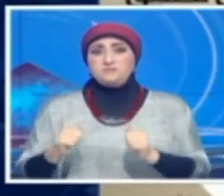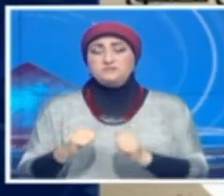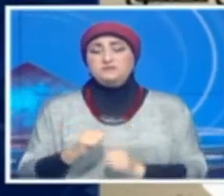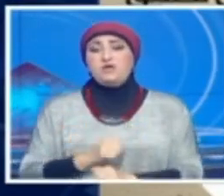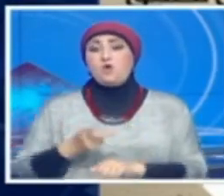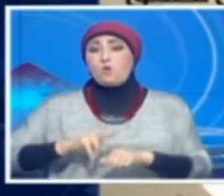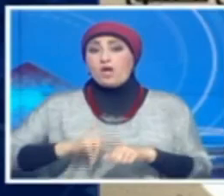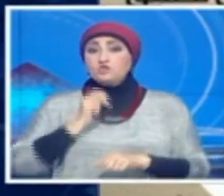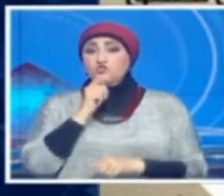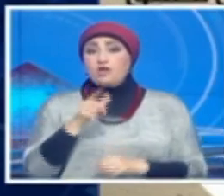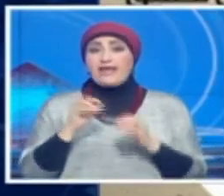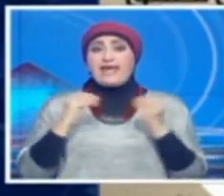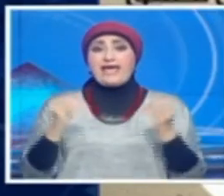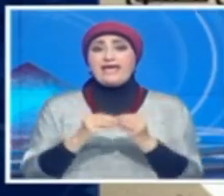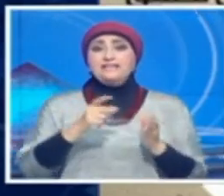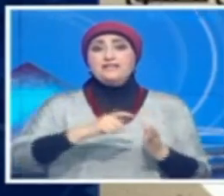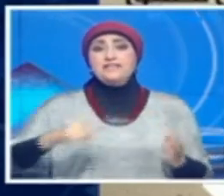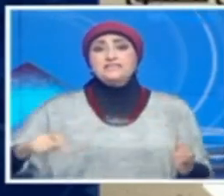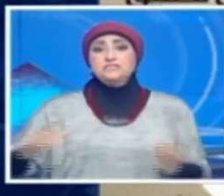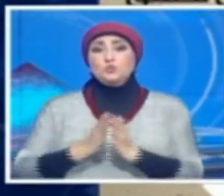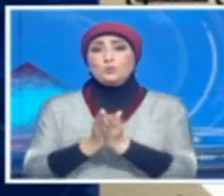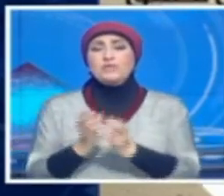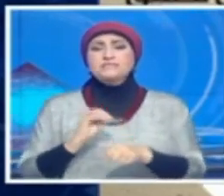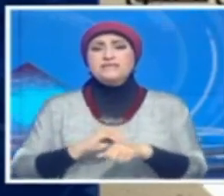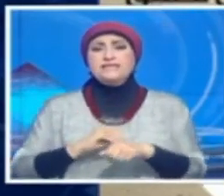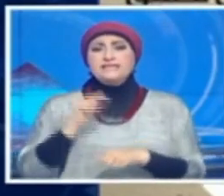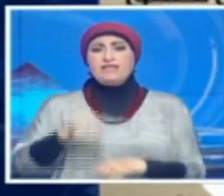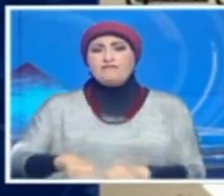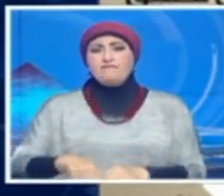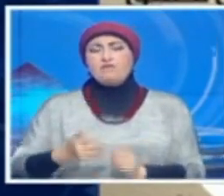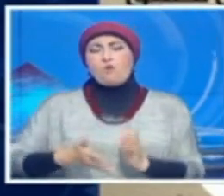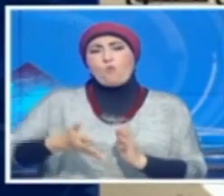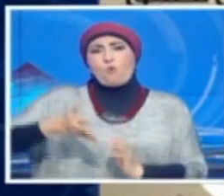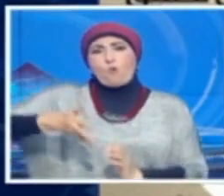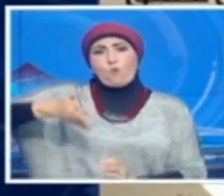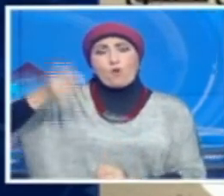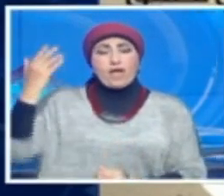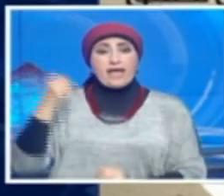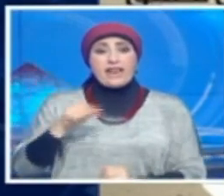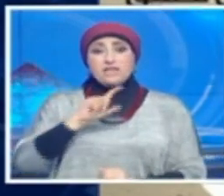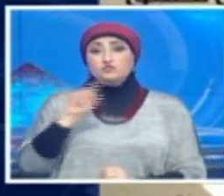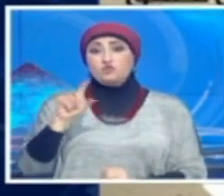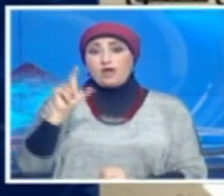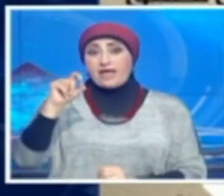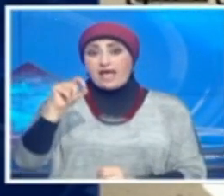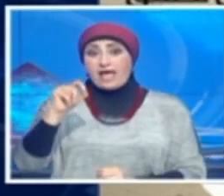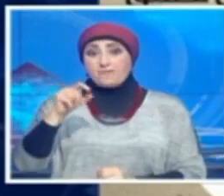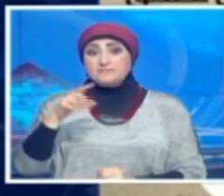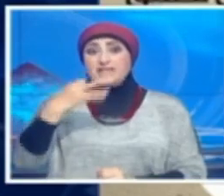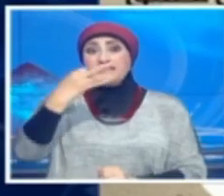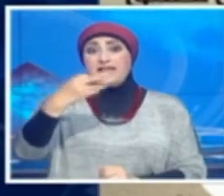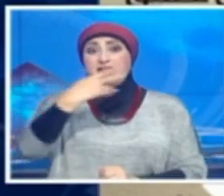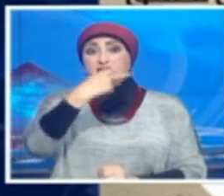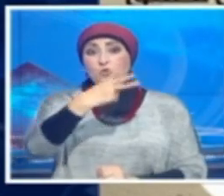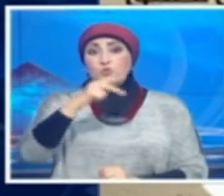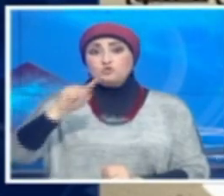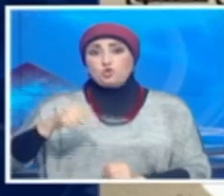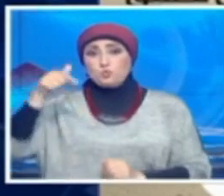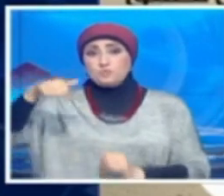المصريين. وأشارت هيئة قناة السويس إلى تحقيق القناة نموا خلال شهر مايو الماضي بنسبة